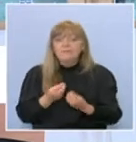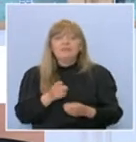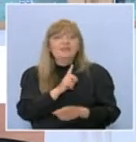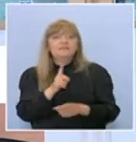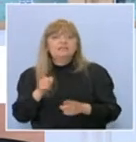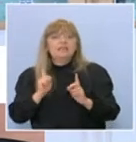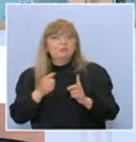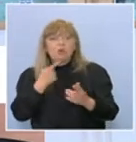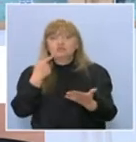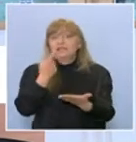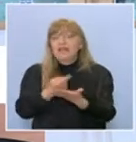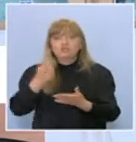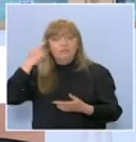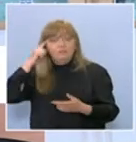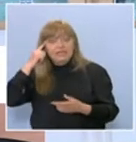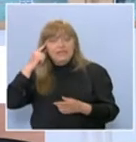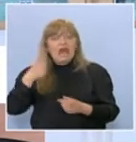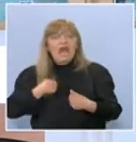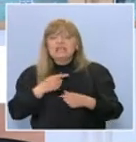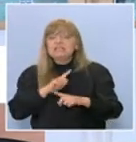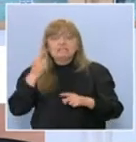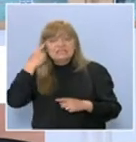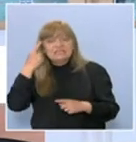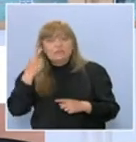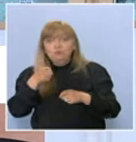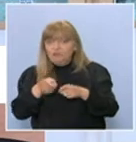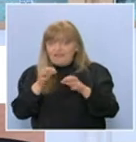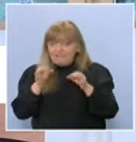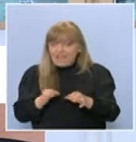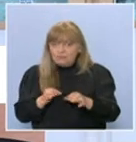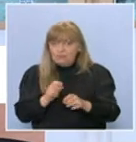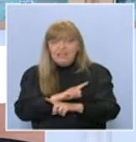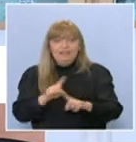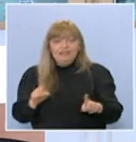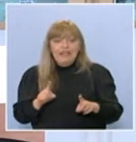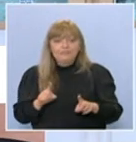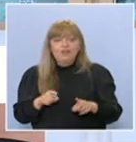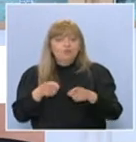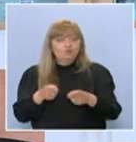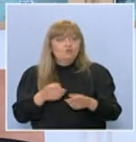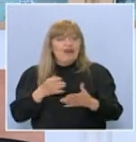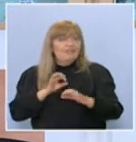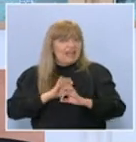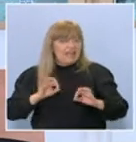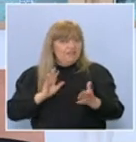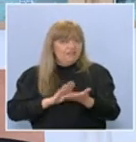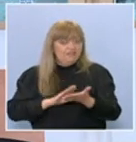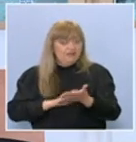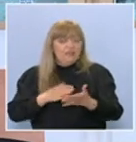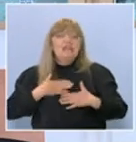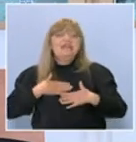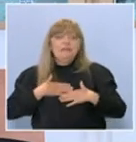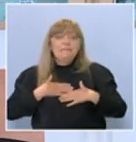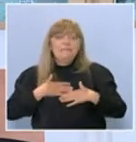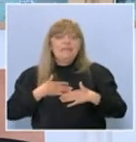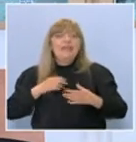знам дали то е реално или не. Тоест, трябва да проверявам всеки път дали е базирано на реални факти. Но имаме интернет, можем да